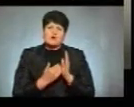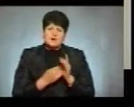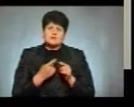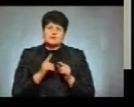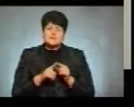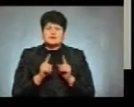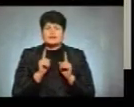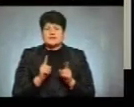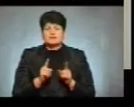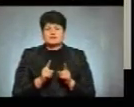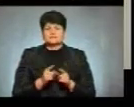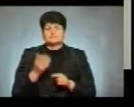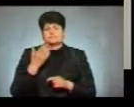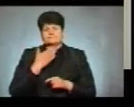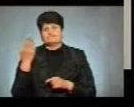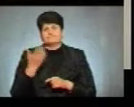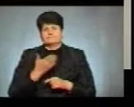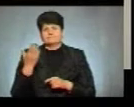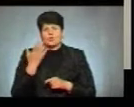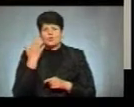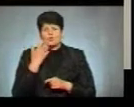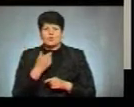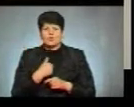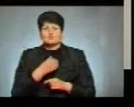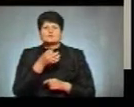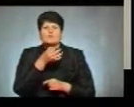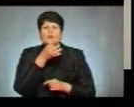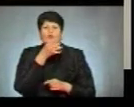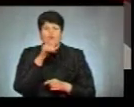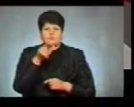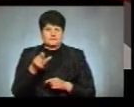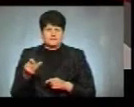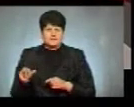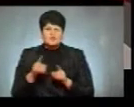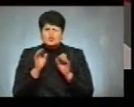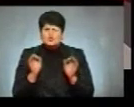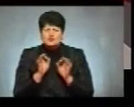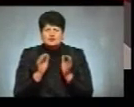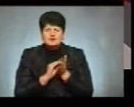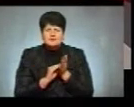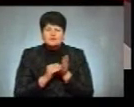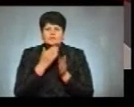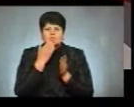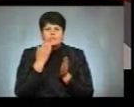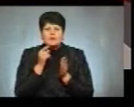лише декларації, коли кандидат хоче сподобатись. І нічого не говориться про непопулярні радикальні